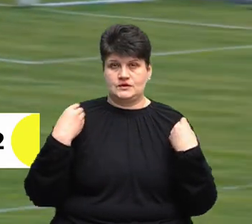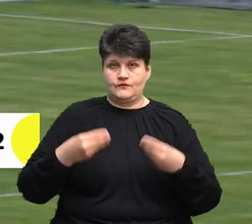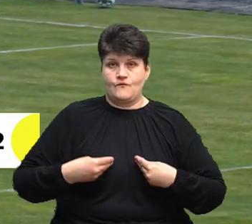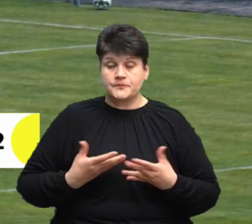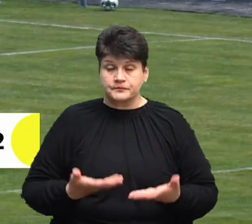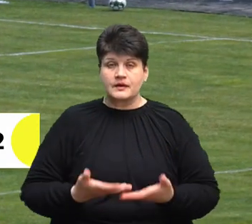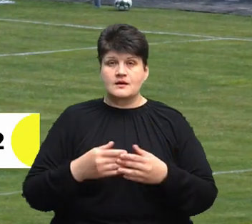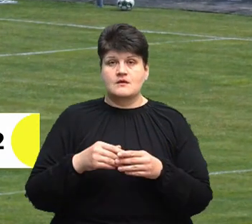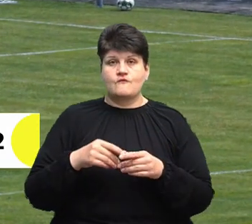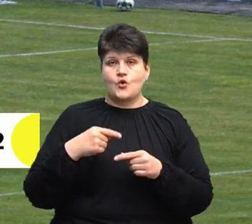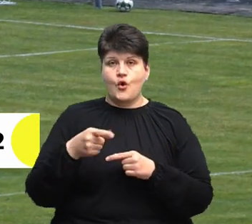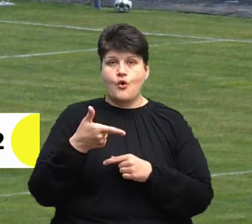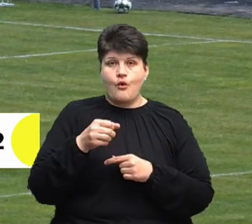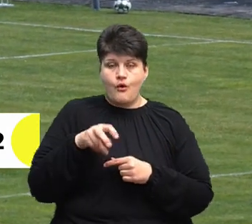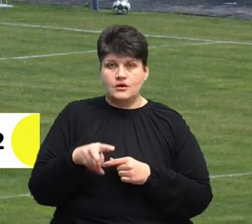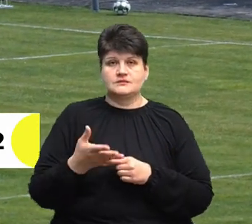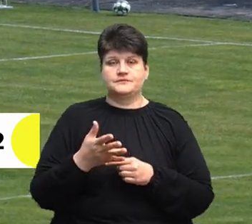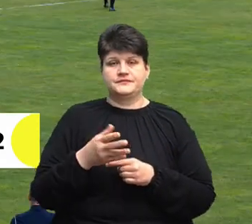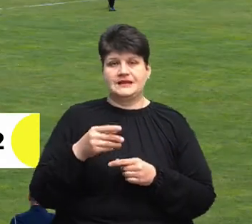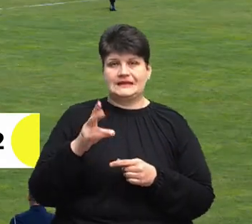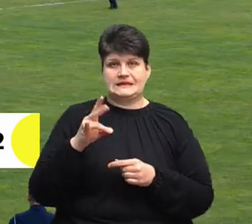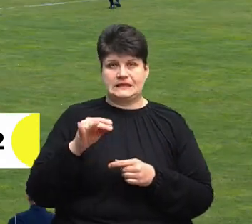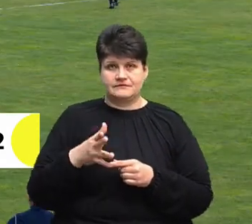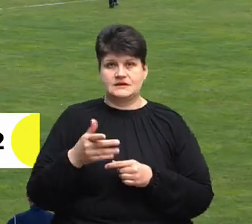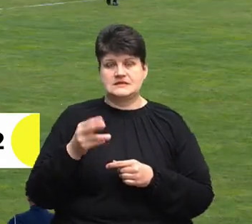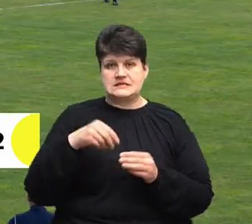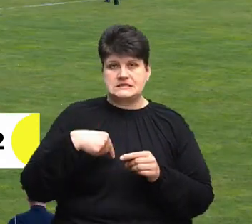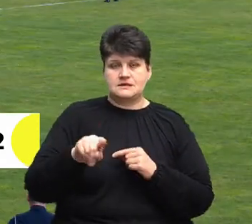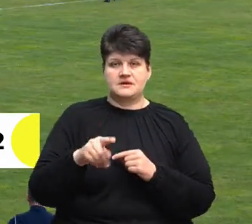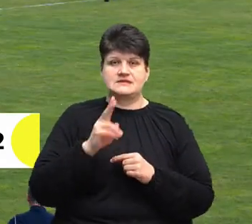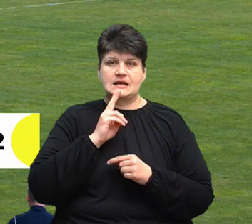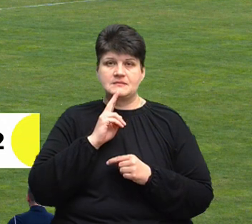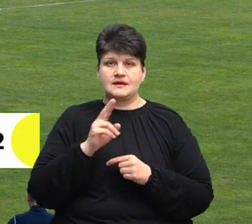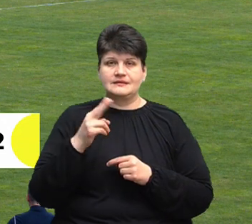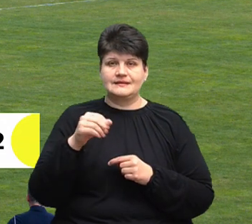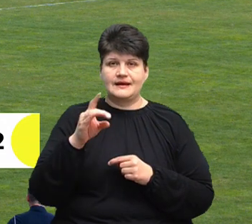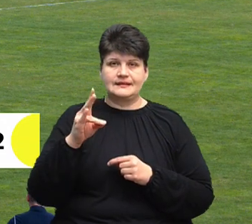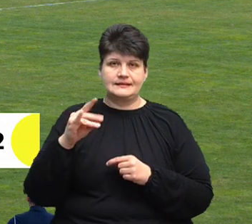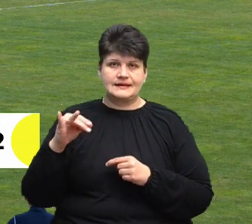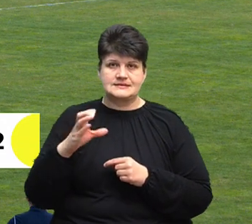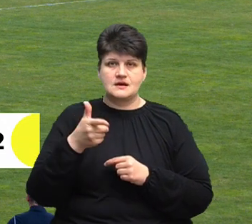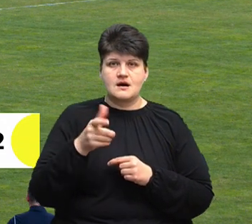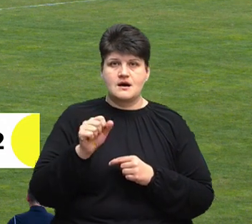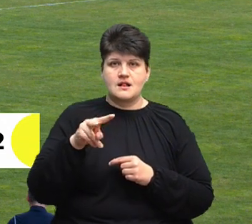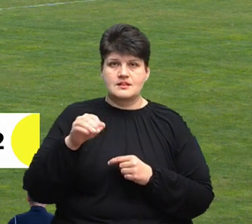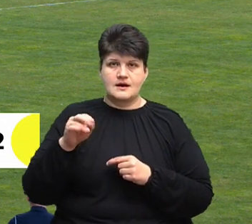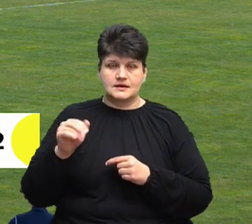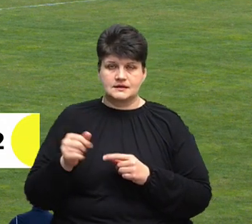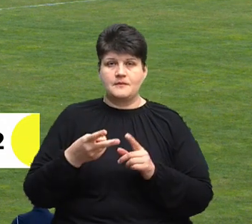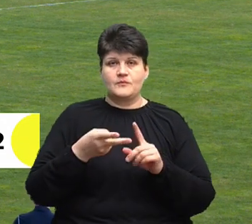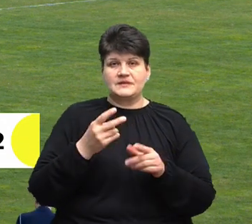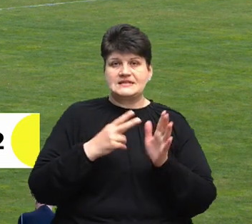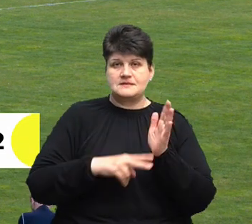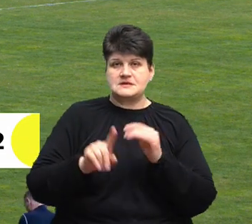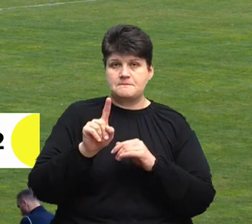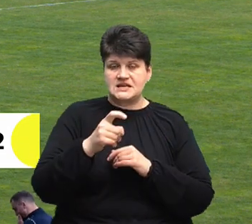ворота Ниви забив гравець Кременя Данис Галата. У другій половині матчу гості подвоїли рахунок. На 71-й хвилині